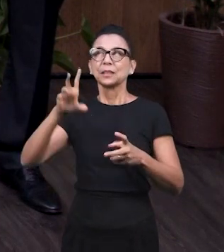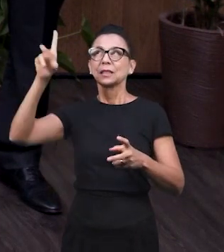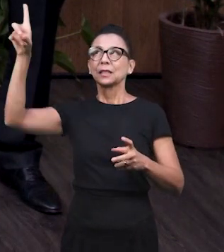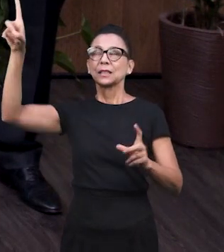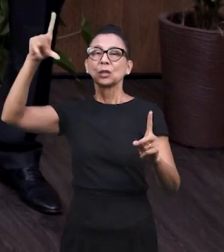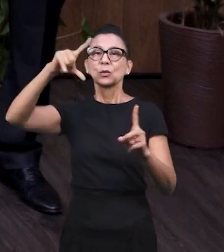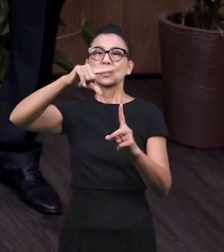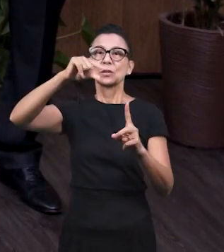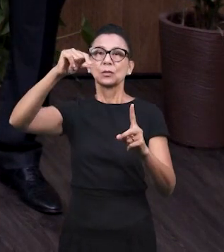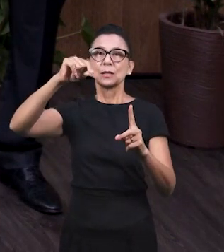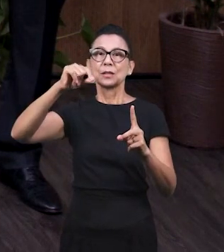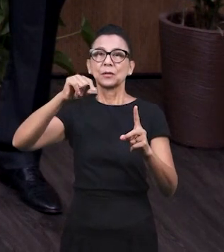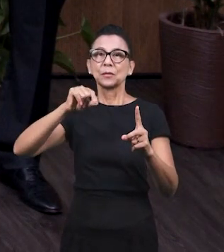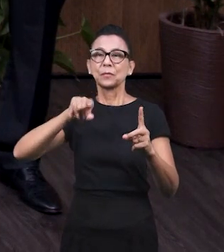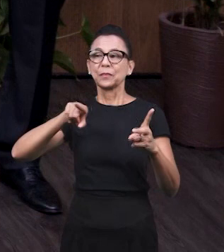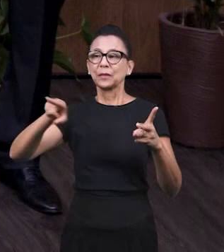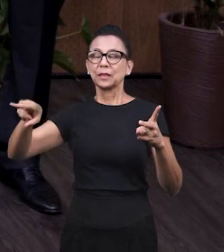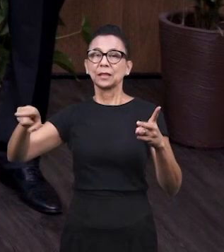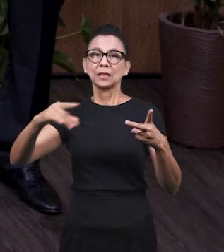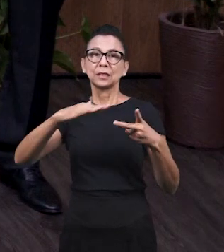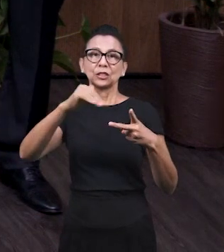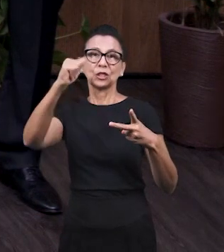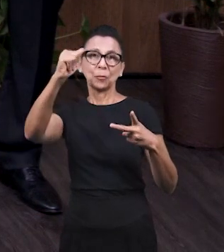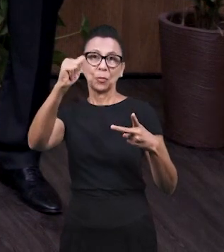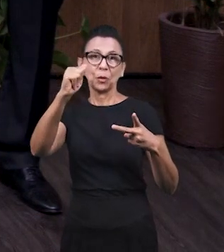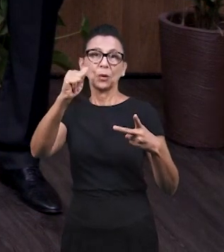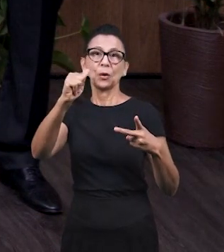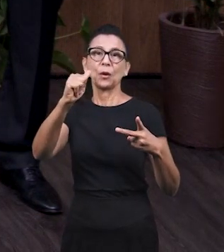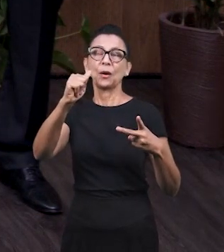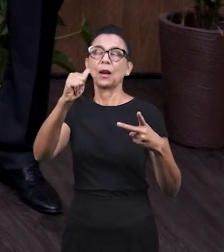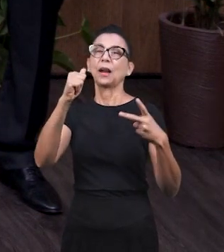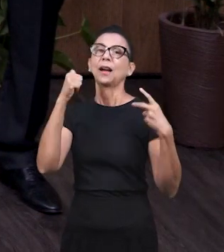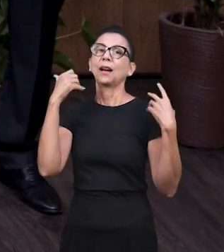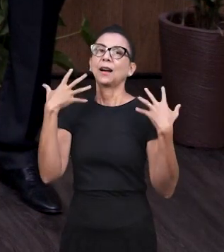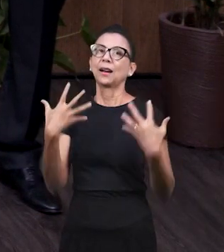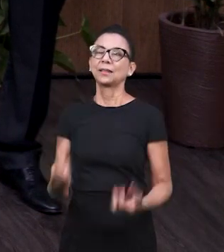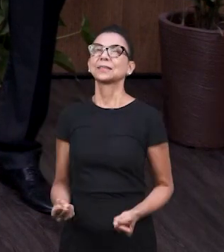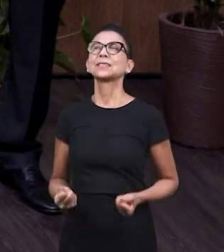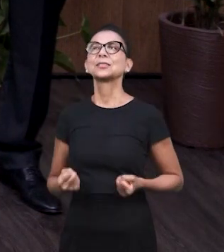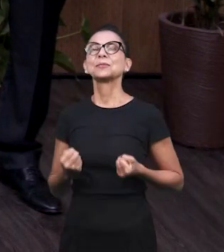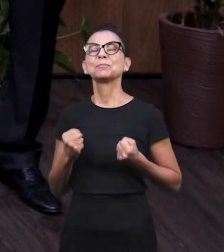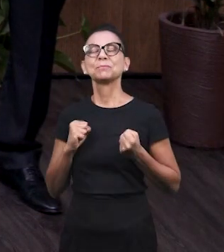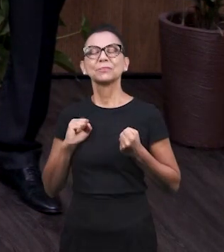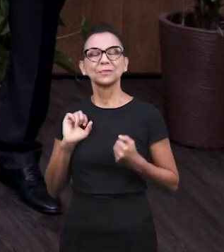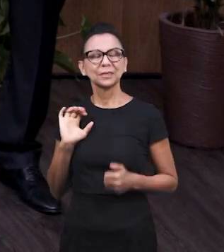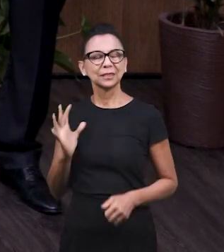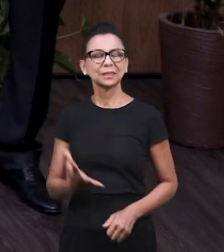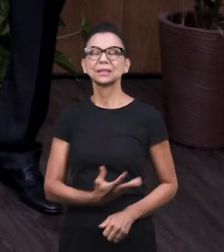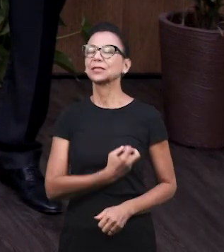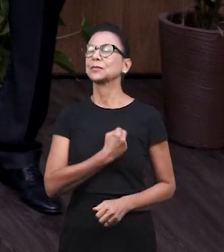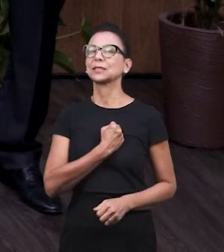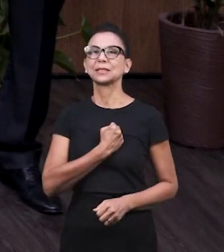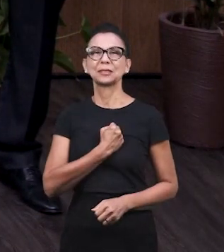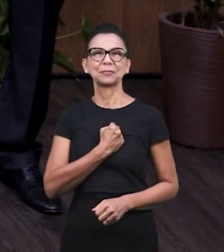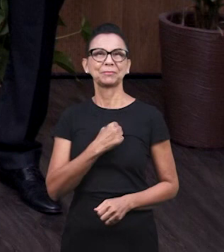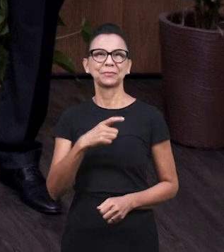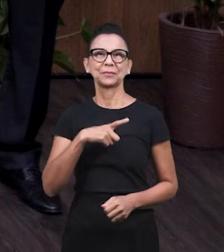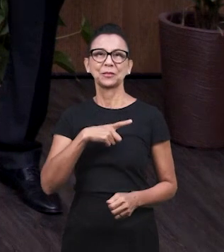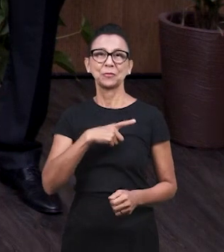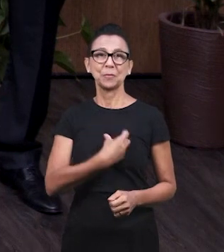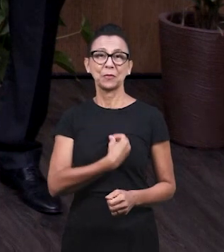Jésus, elle accepte le salut et a eu une vie transformée par le processus